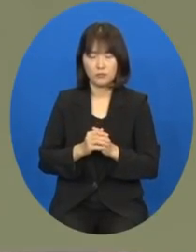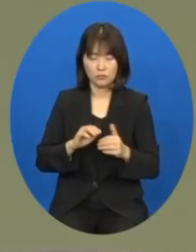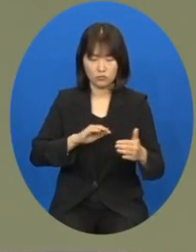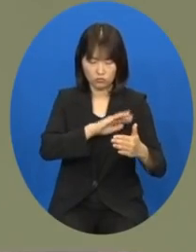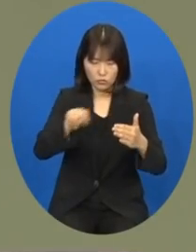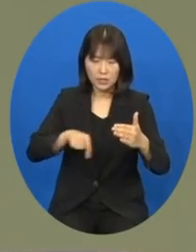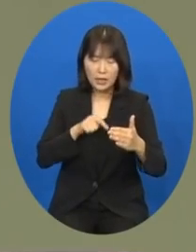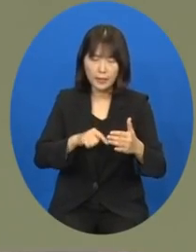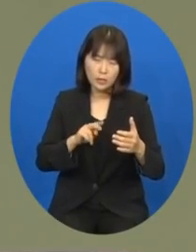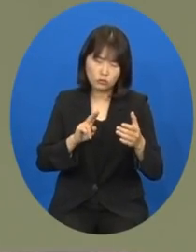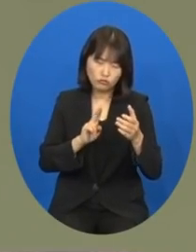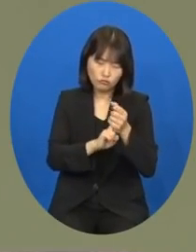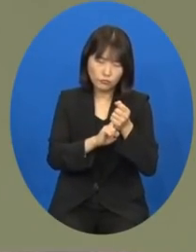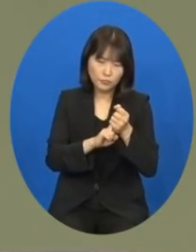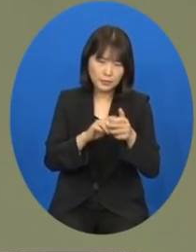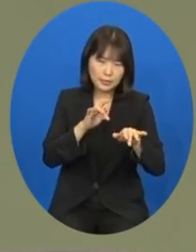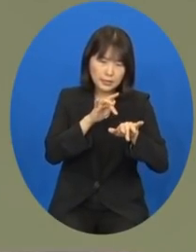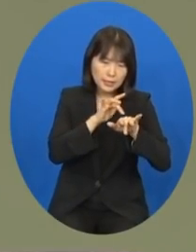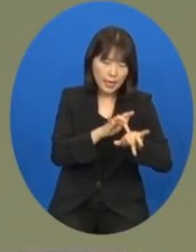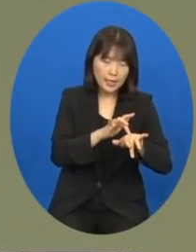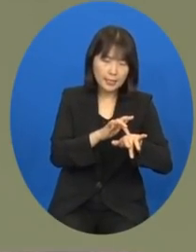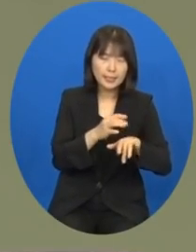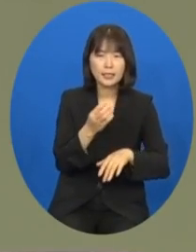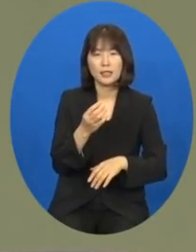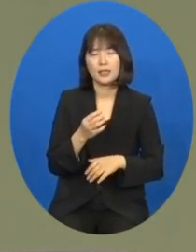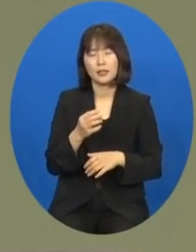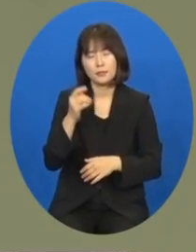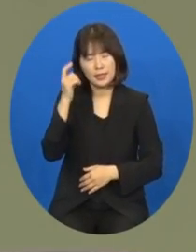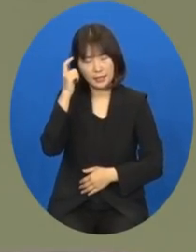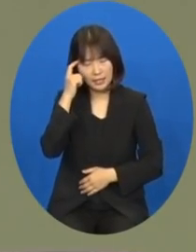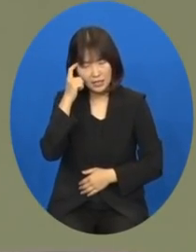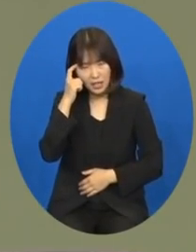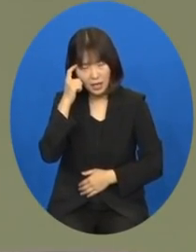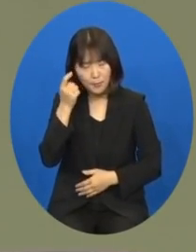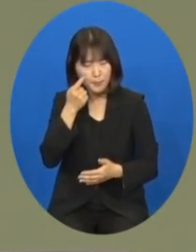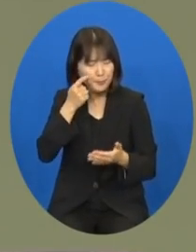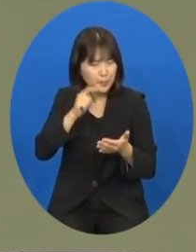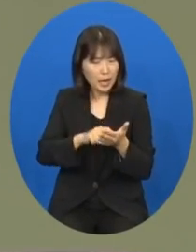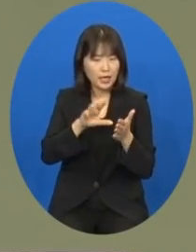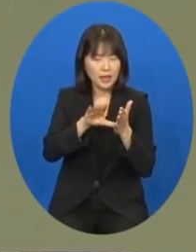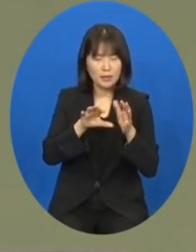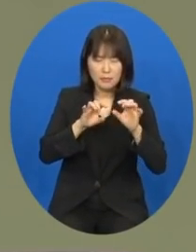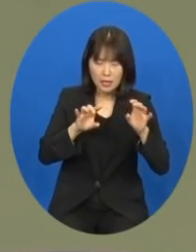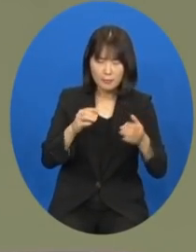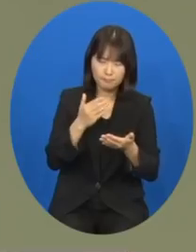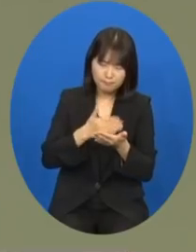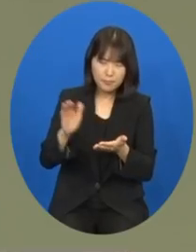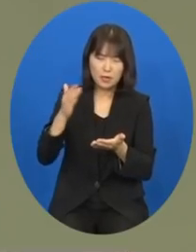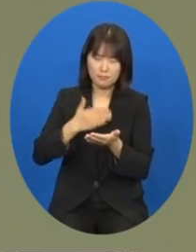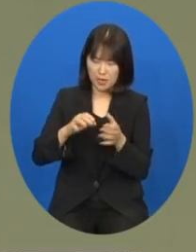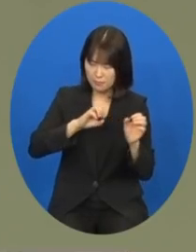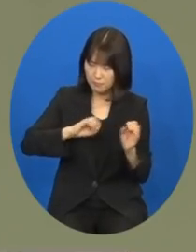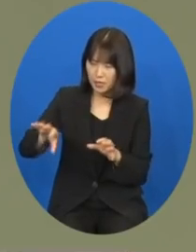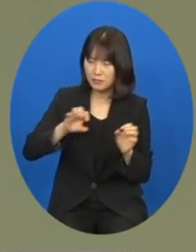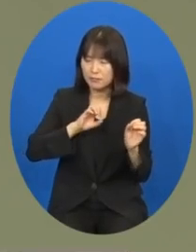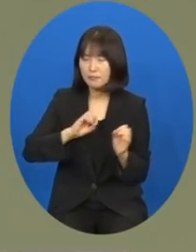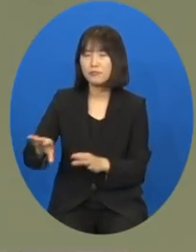씨야 안마의 생각들을 발견했을 때 마다 떨쳐내고 날마다 씻어 내야 됩니다